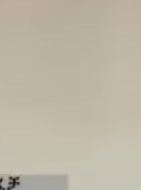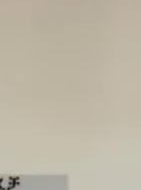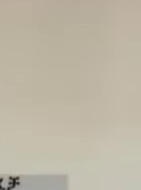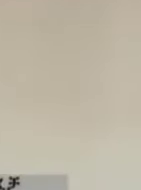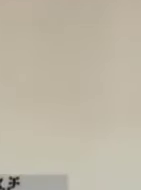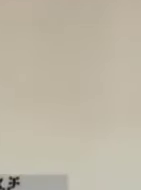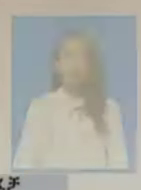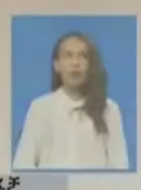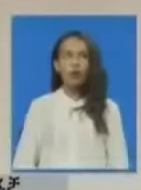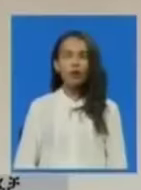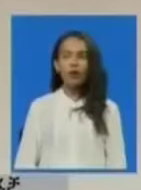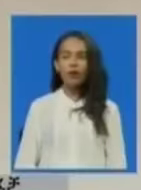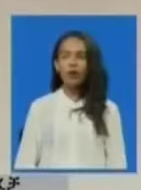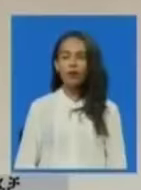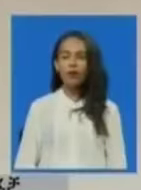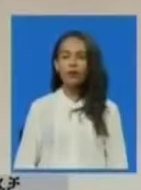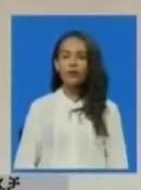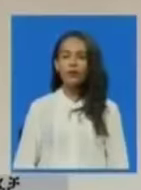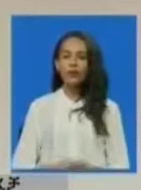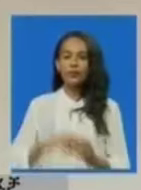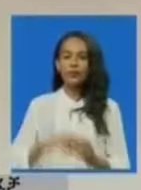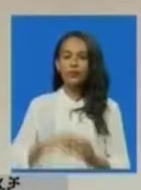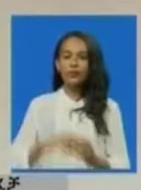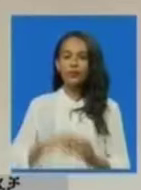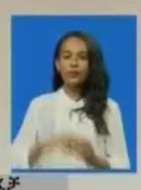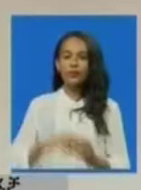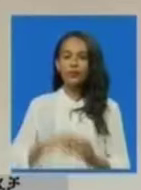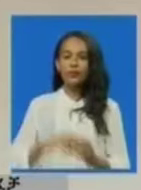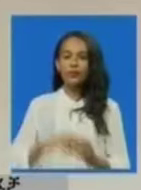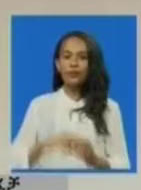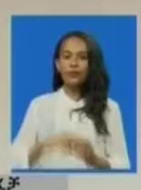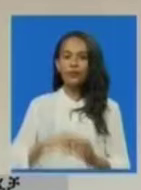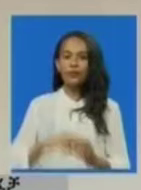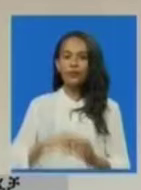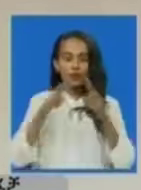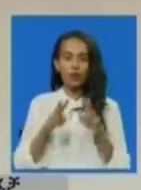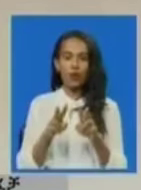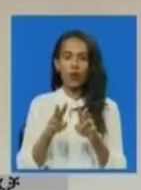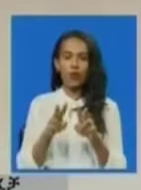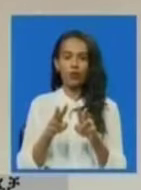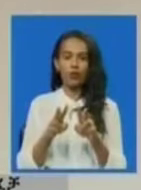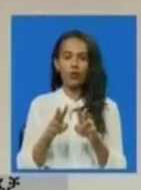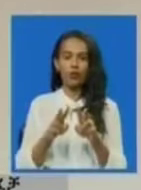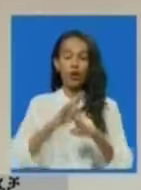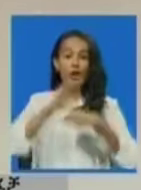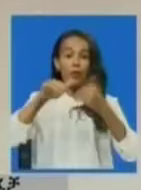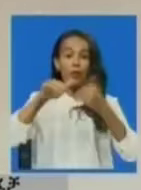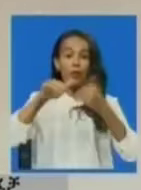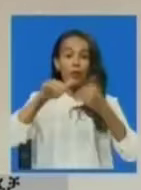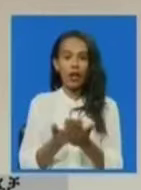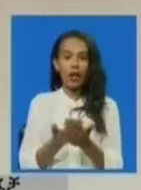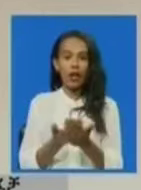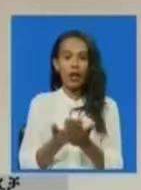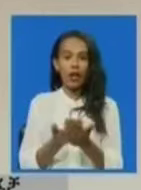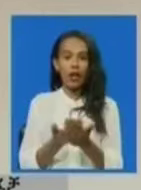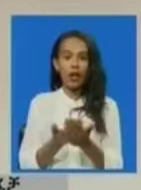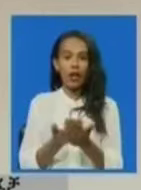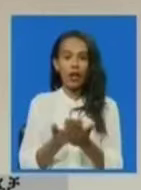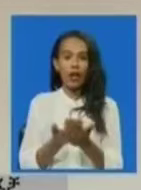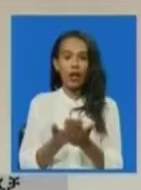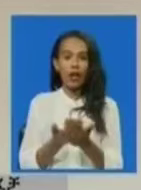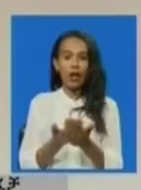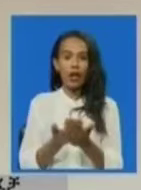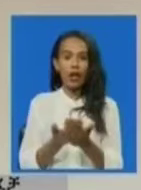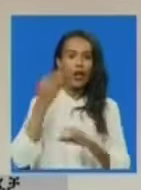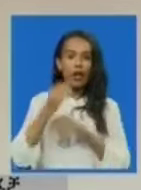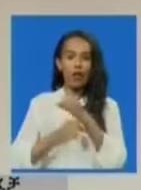ሀገራት ያደረስንበትና ህዝቡን ያሳተፈ የመከላከል ስራ በመስራት ከሚመጣው አደጋ ሀገሪቱን የታደግንበት አመትም ነበር ብለዋል።